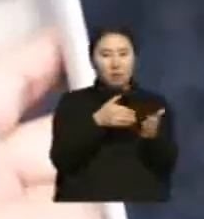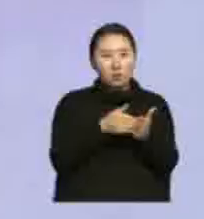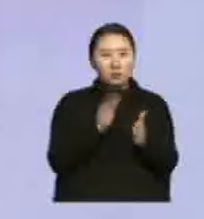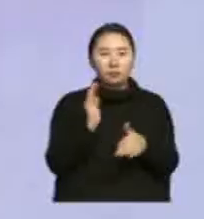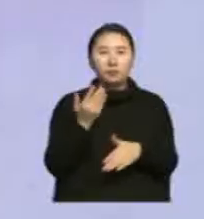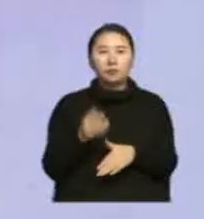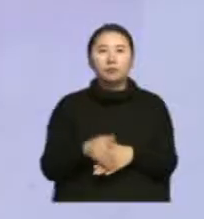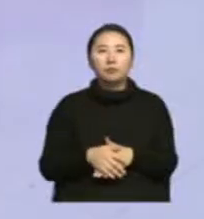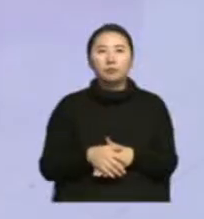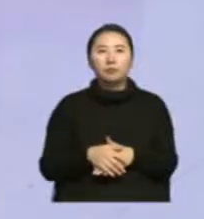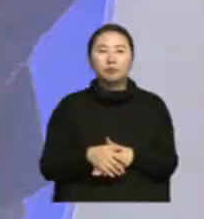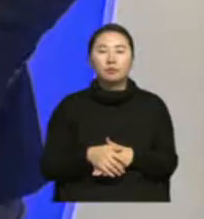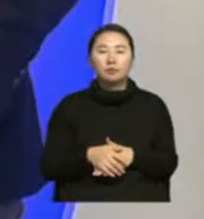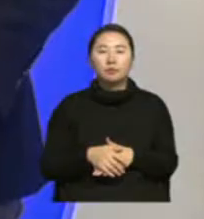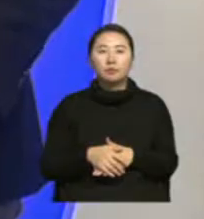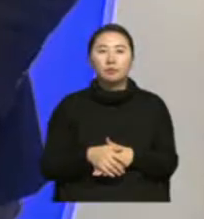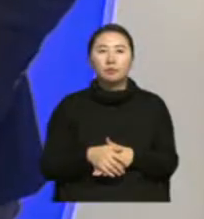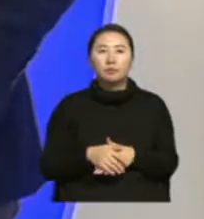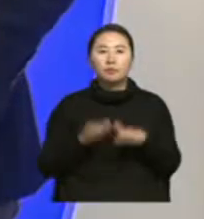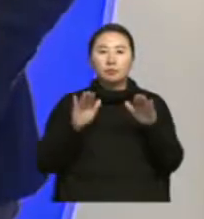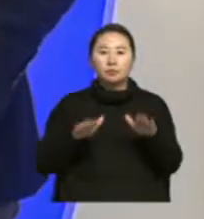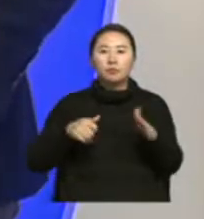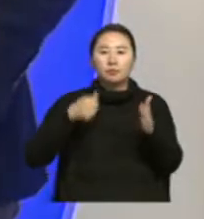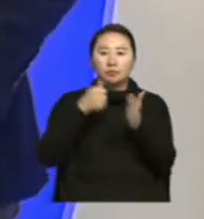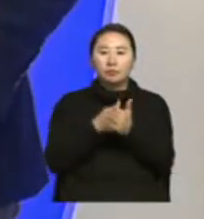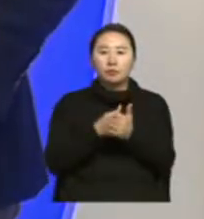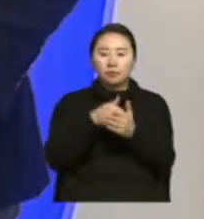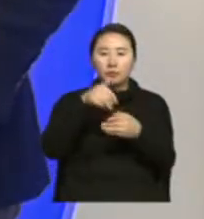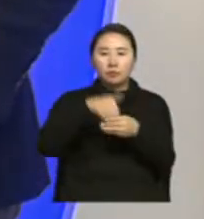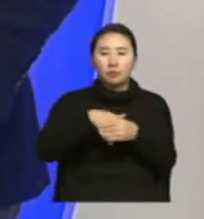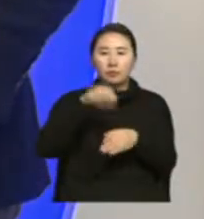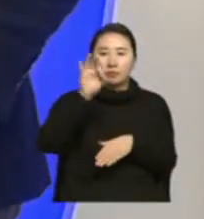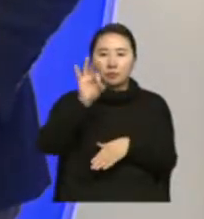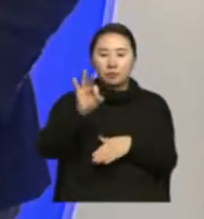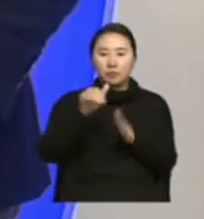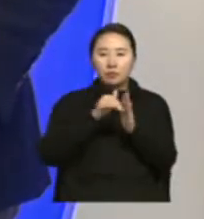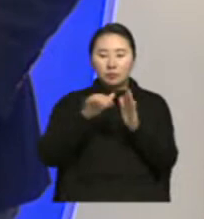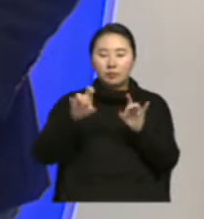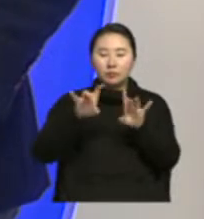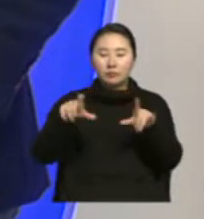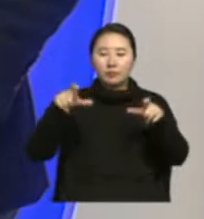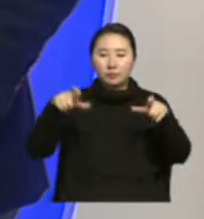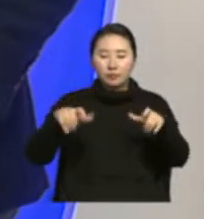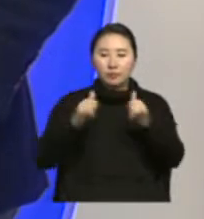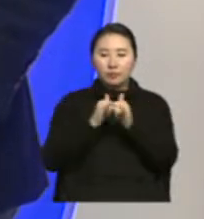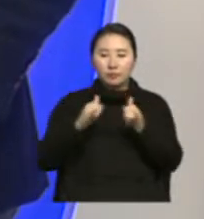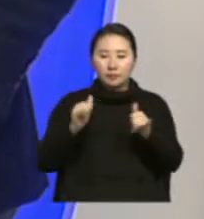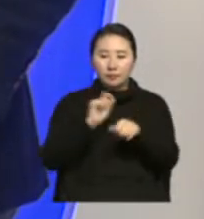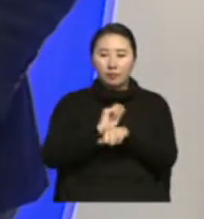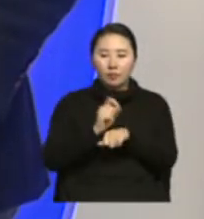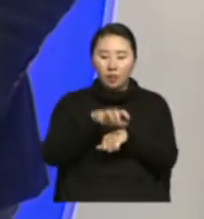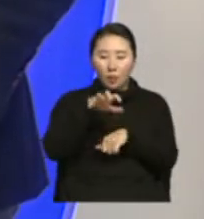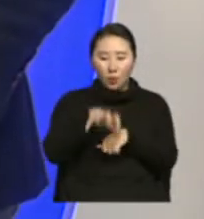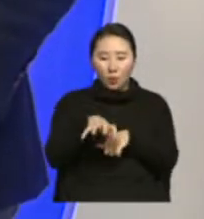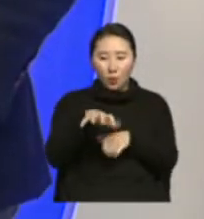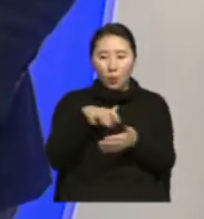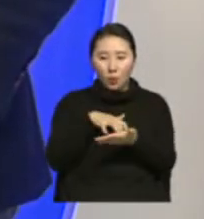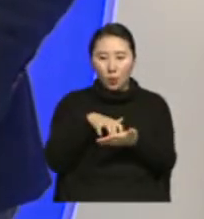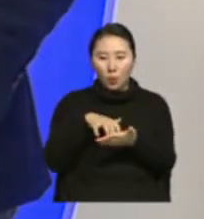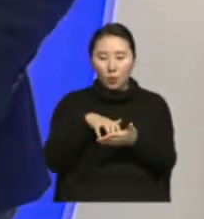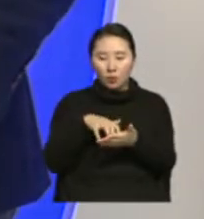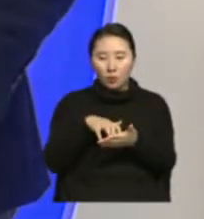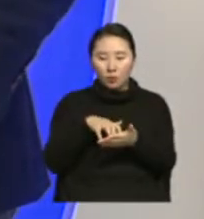선관위는 밝혔습니다. 이번에 결정된 선거 비용 제한액은 각 지역의 인구와 행정구역 개수,